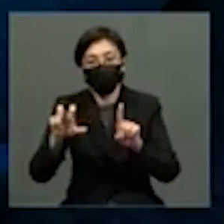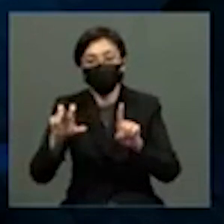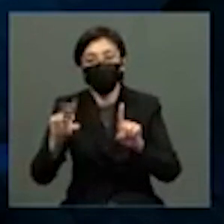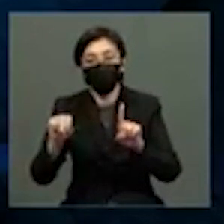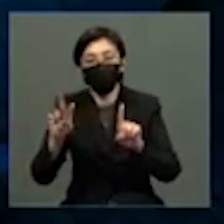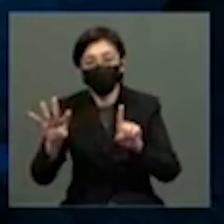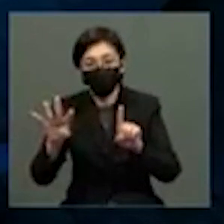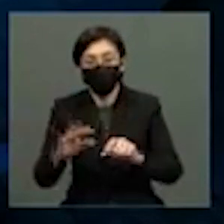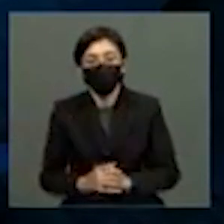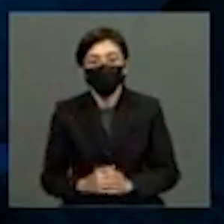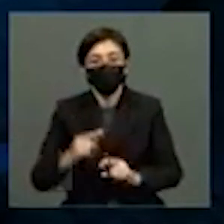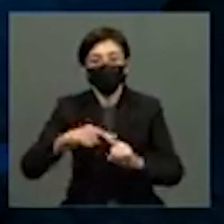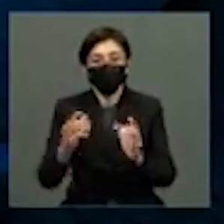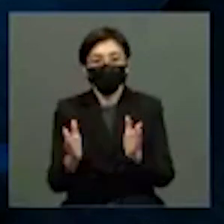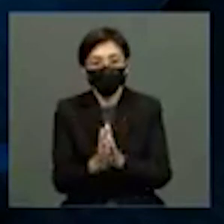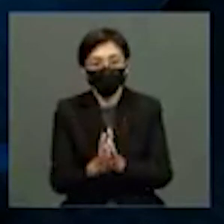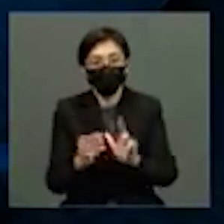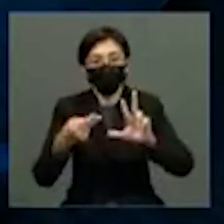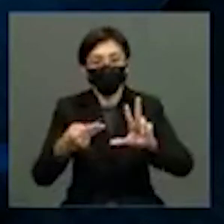13,334 รายรวม